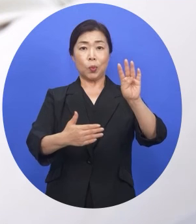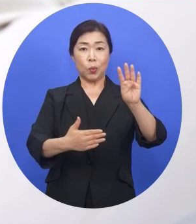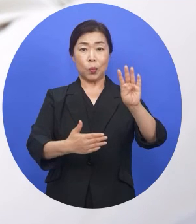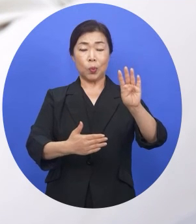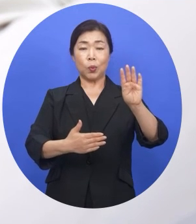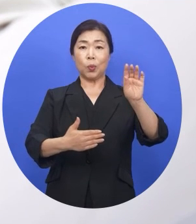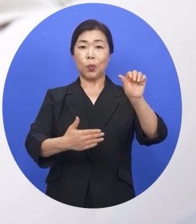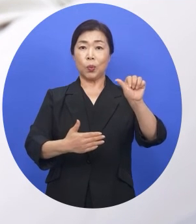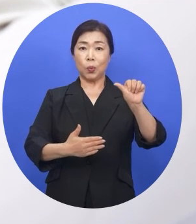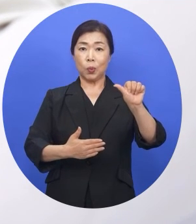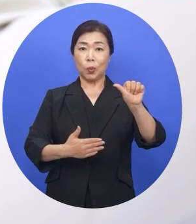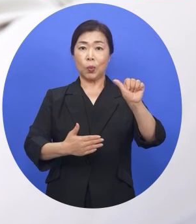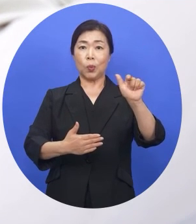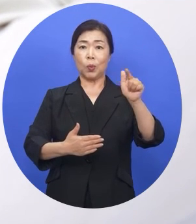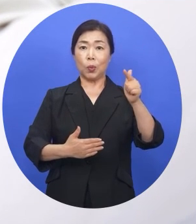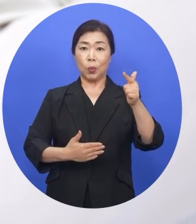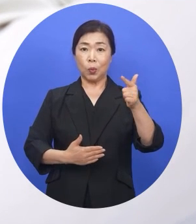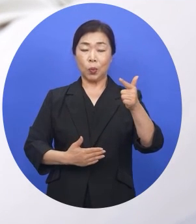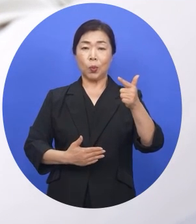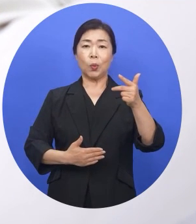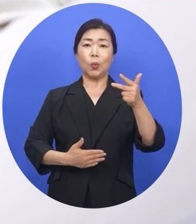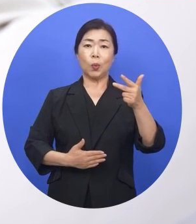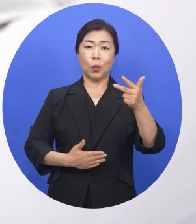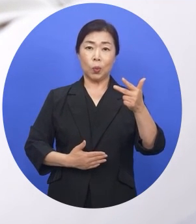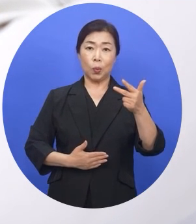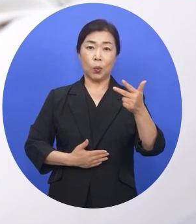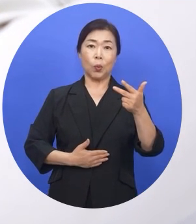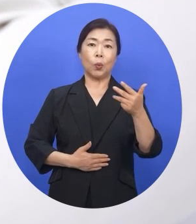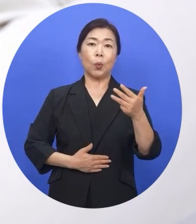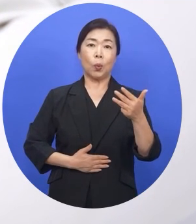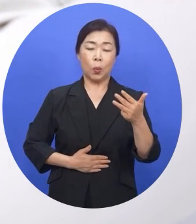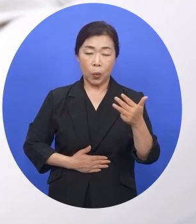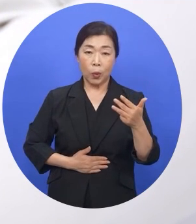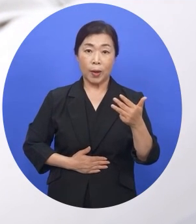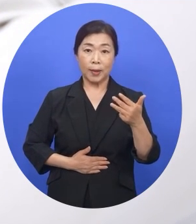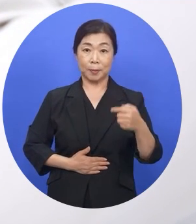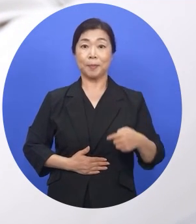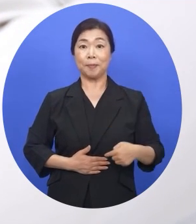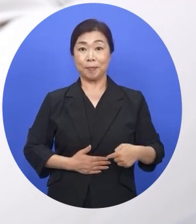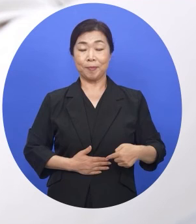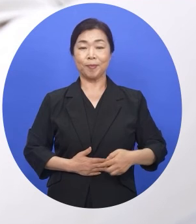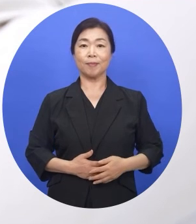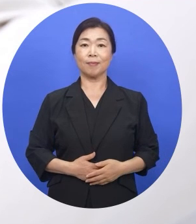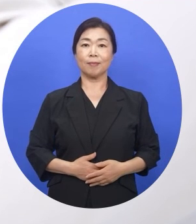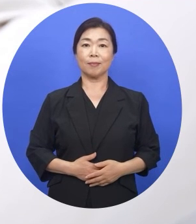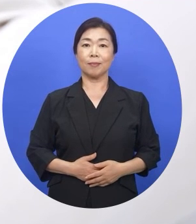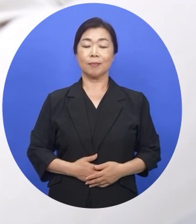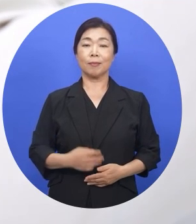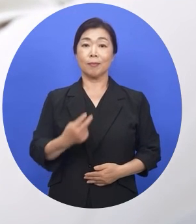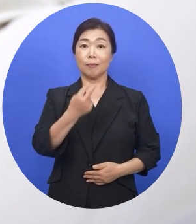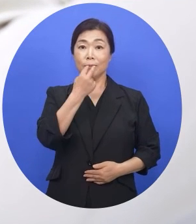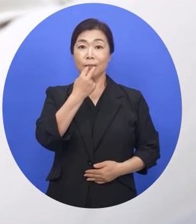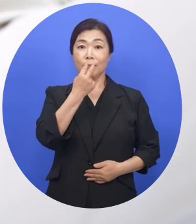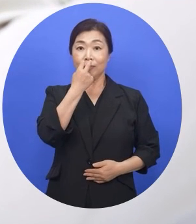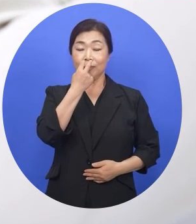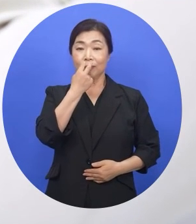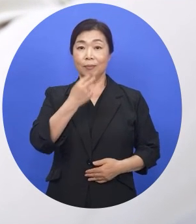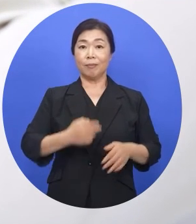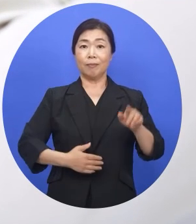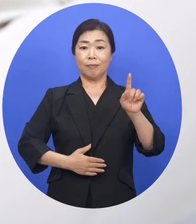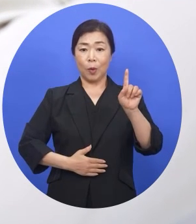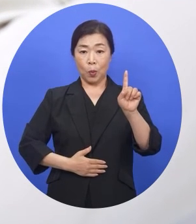셋, 넷, 다섯, 여섯, 일곱, 여덟. 숨을